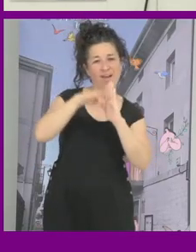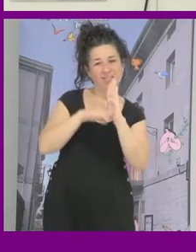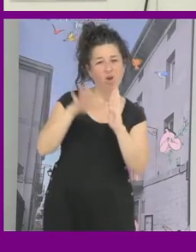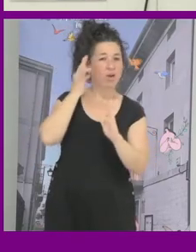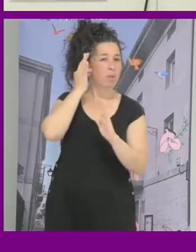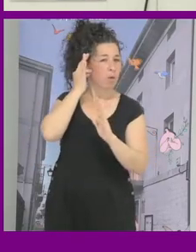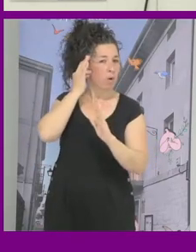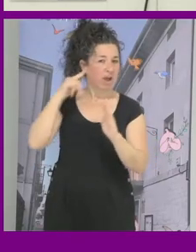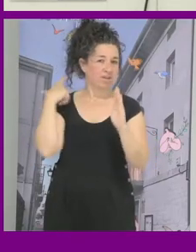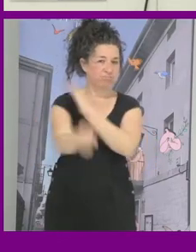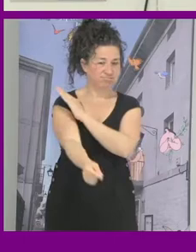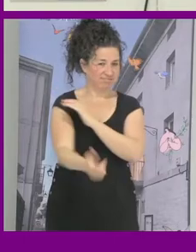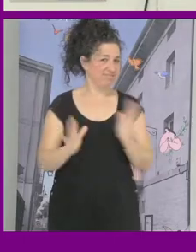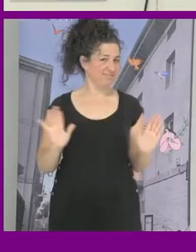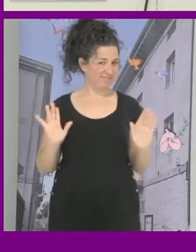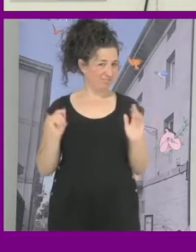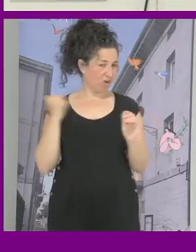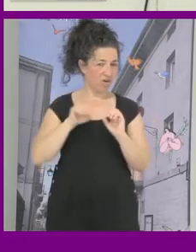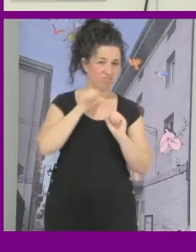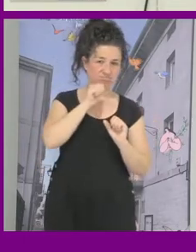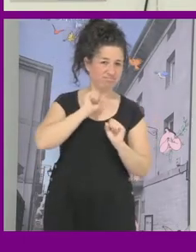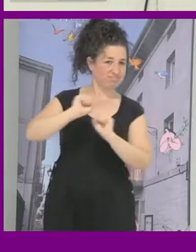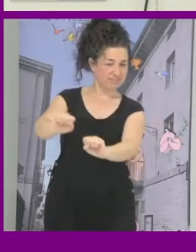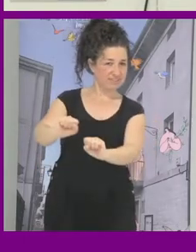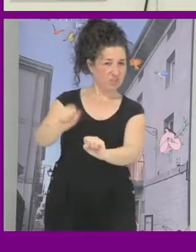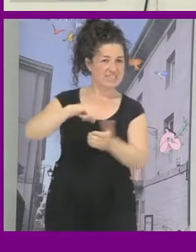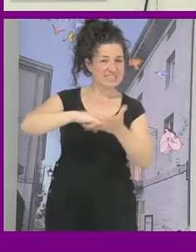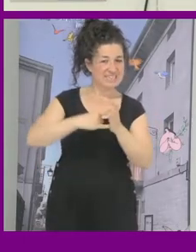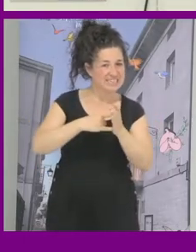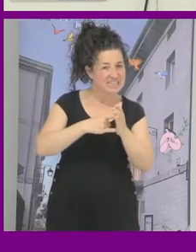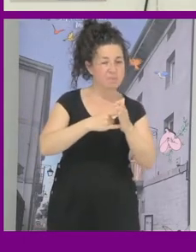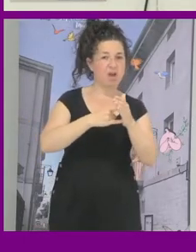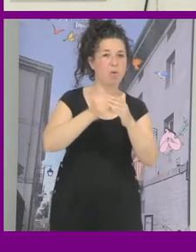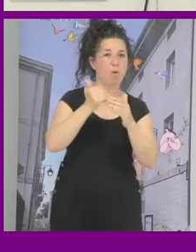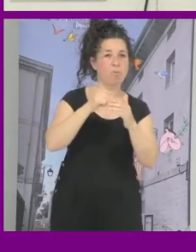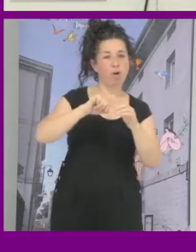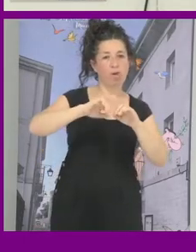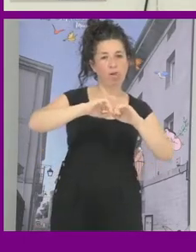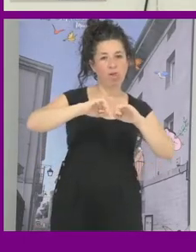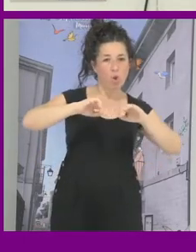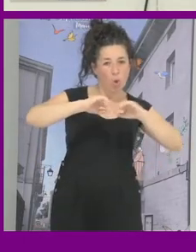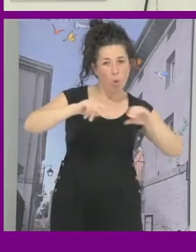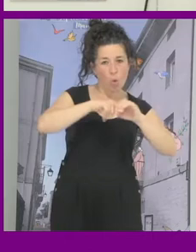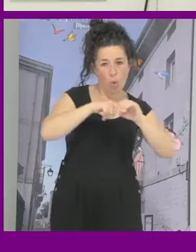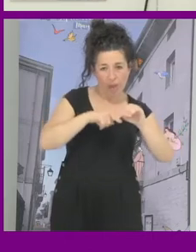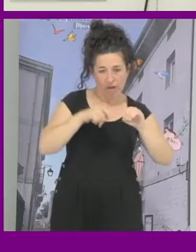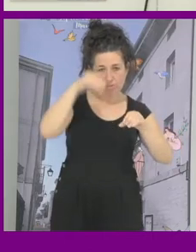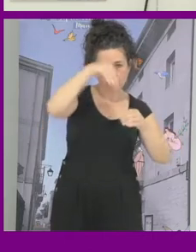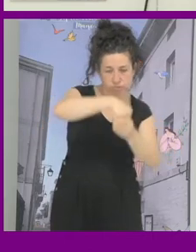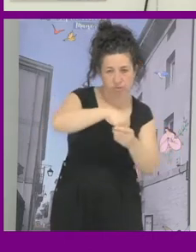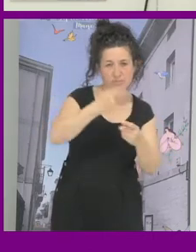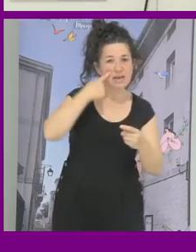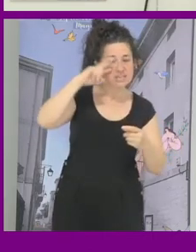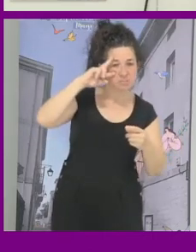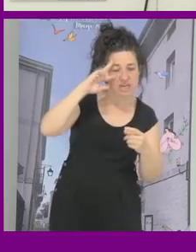bezala desertoreak gara. Eta sistemaren arrakala horretan sartu gara, arnaza hartzeko, esperientziak sortzeko eta ama izateko eta munduan